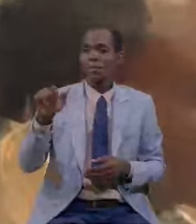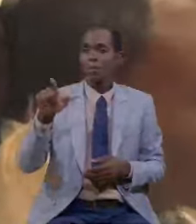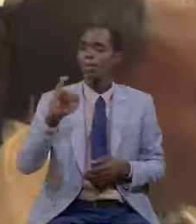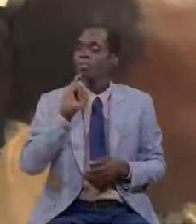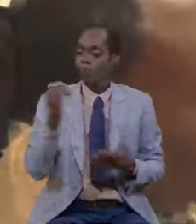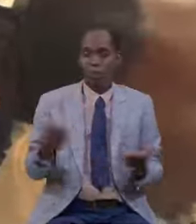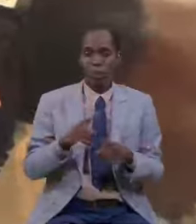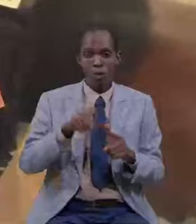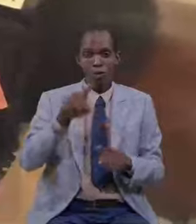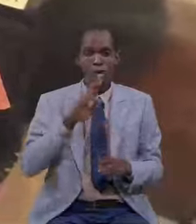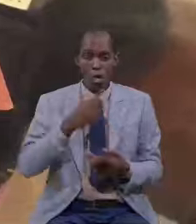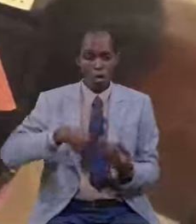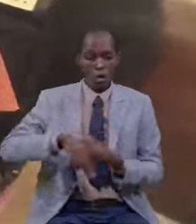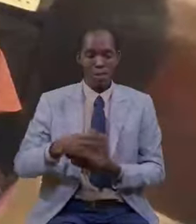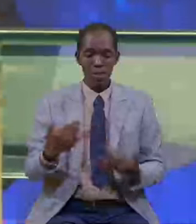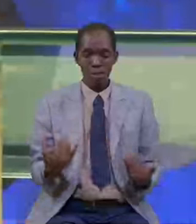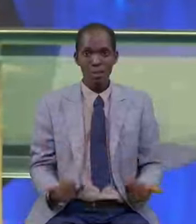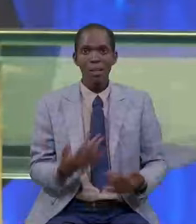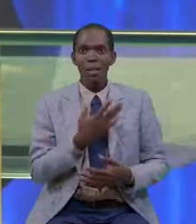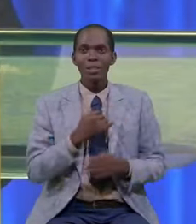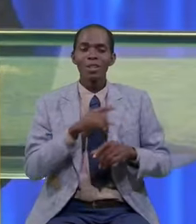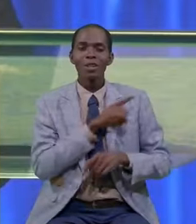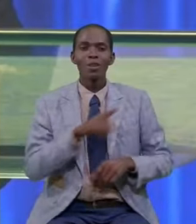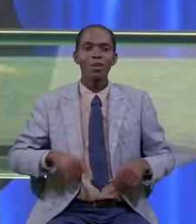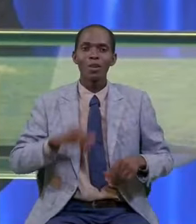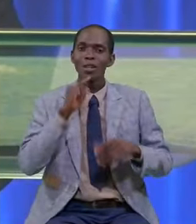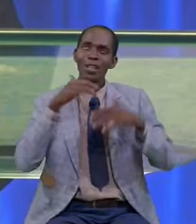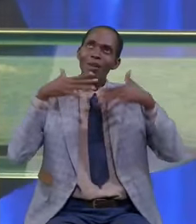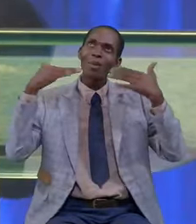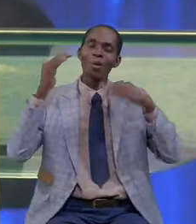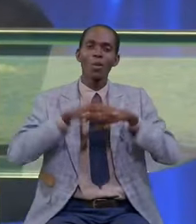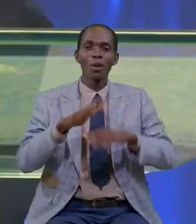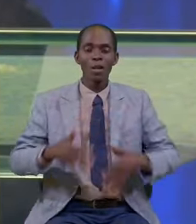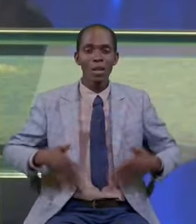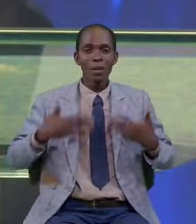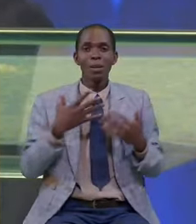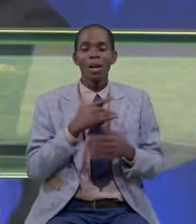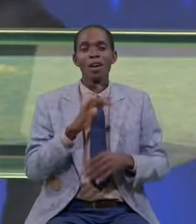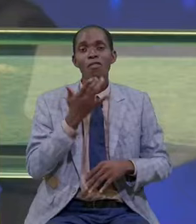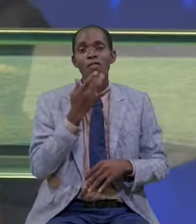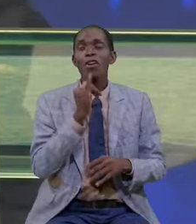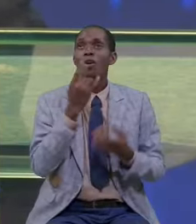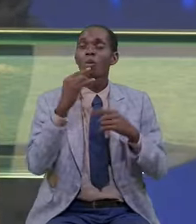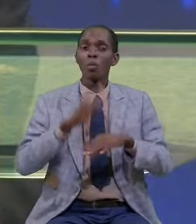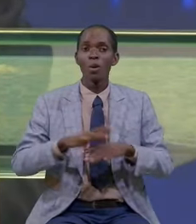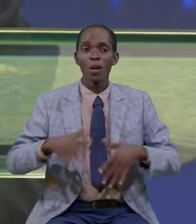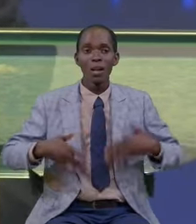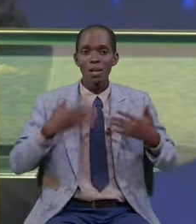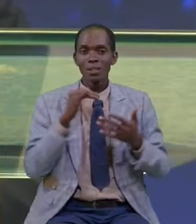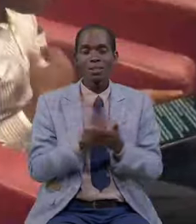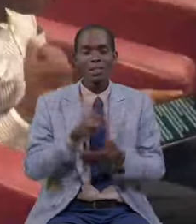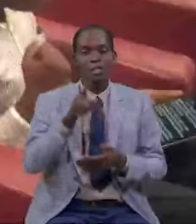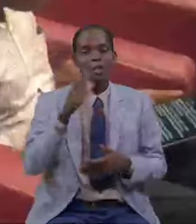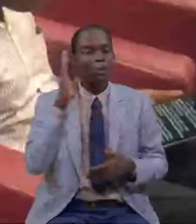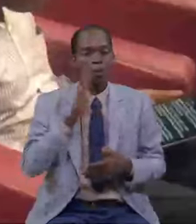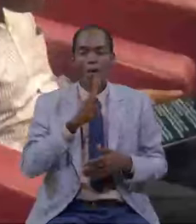qui suis là. Et le Seigneur est dit que la faveur viendra sur vous et dit que tu seras rassasié